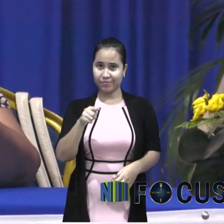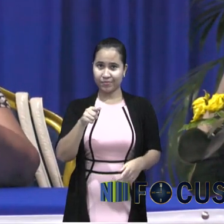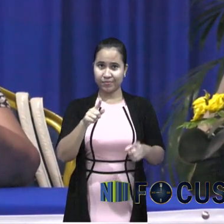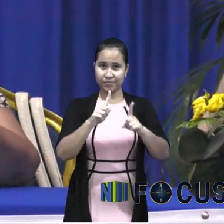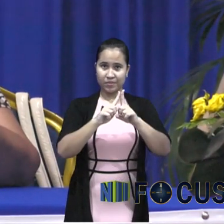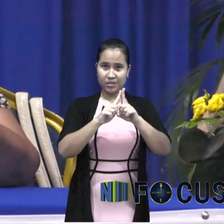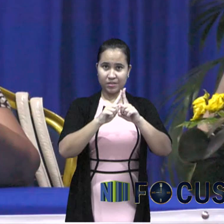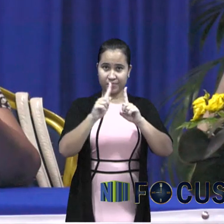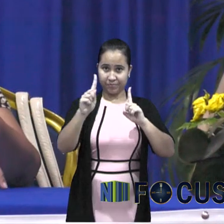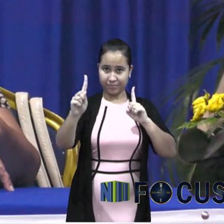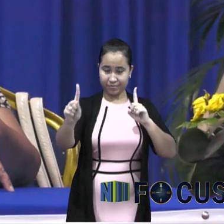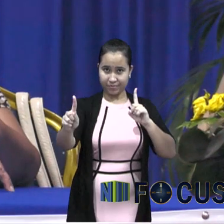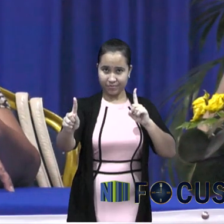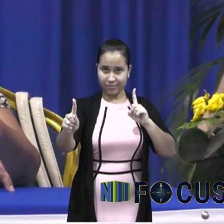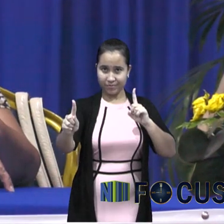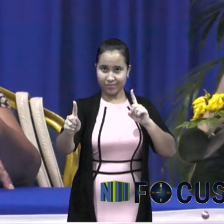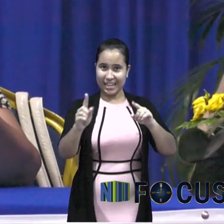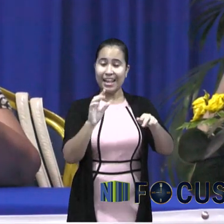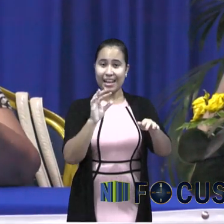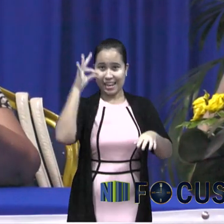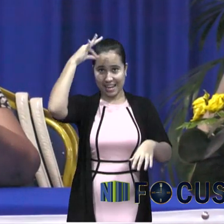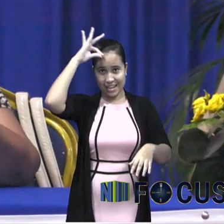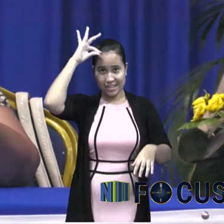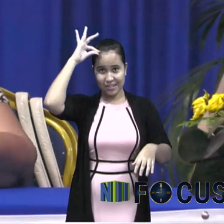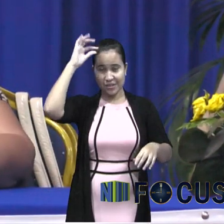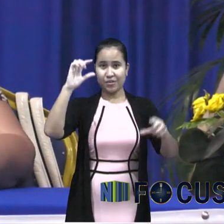distance learning aanbieden via tv-producties.